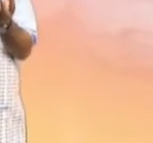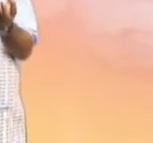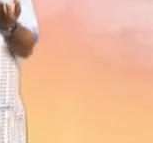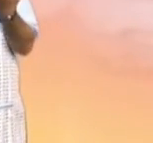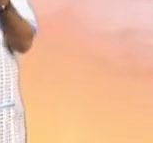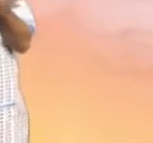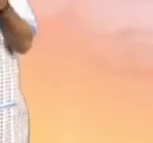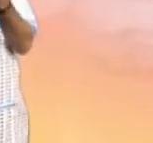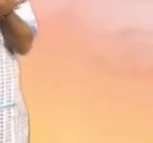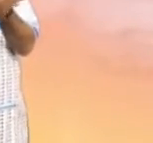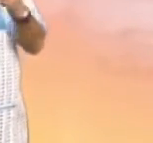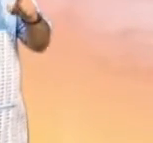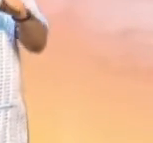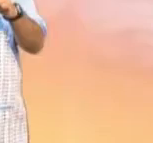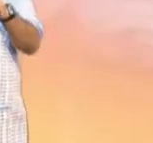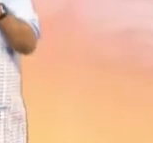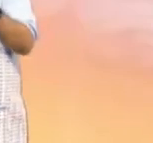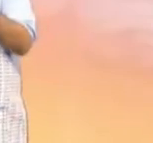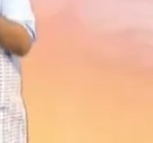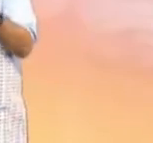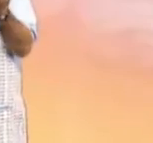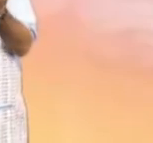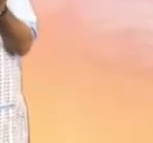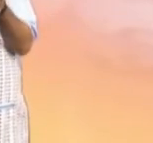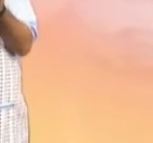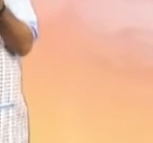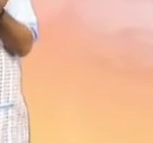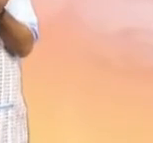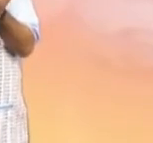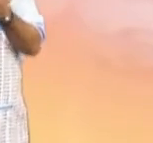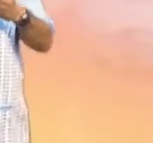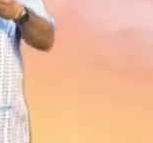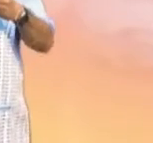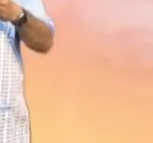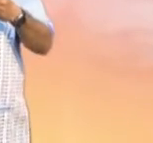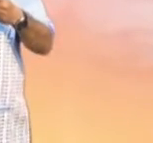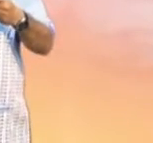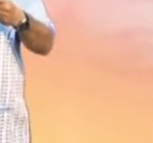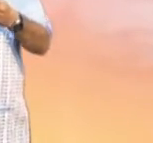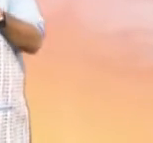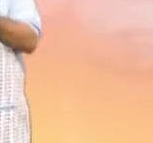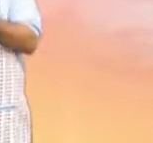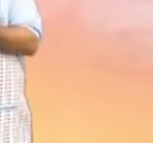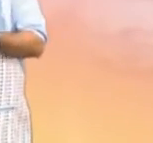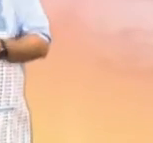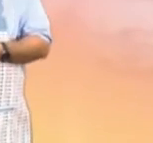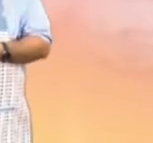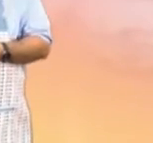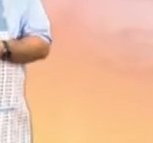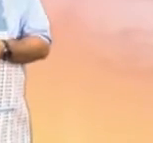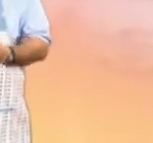ได้คุณค่าทางอาหารจากผักต่างๆอีกด้วยเช่นกระหล่ำปลีโหระพาใ